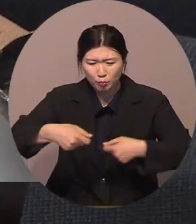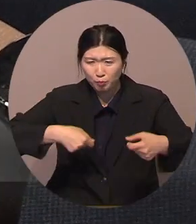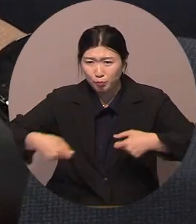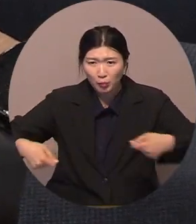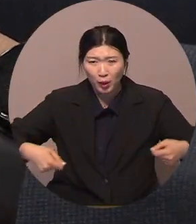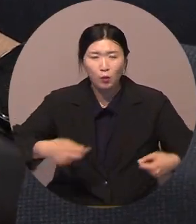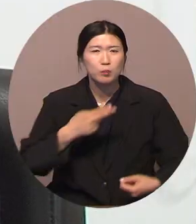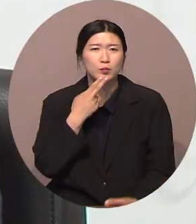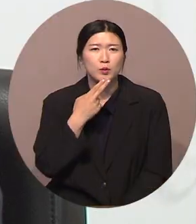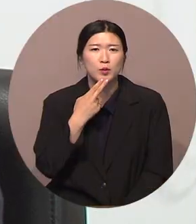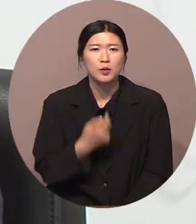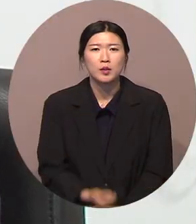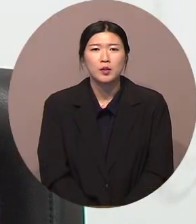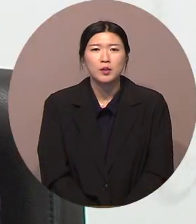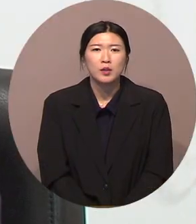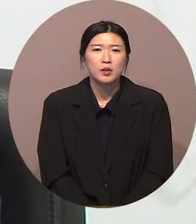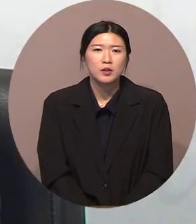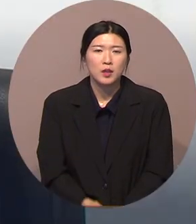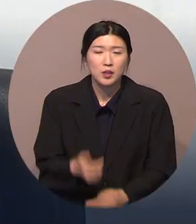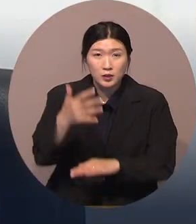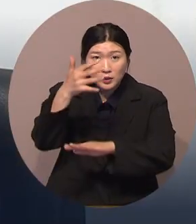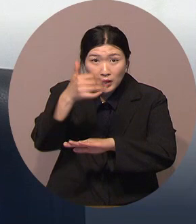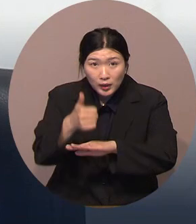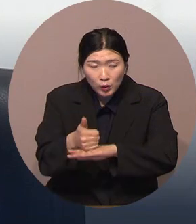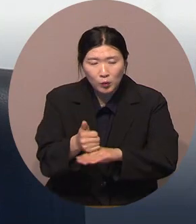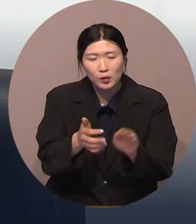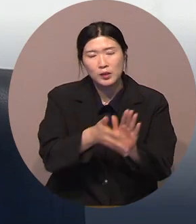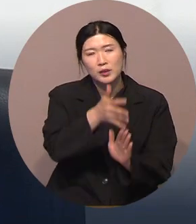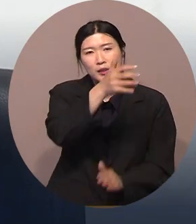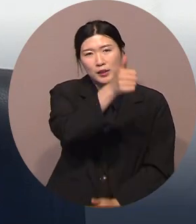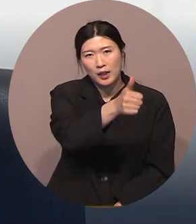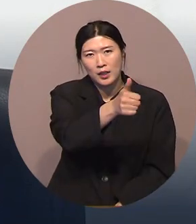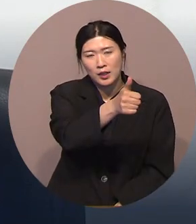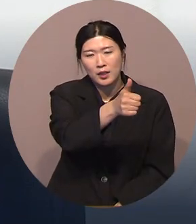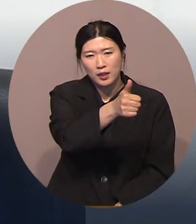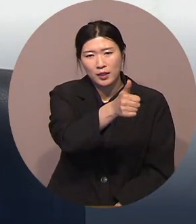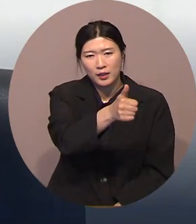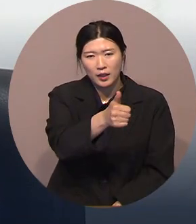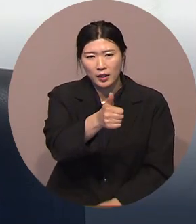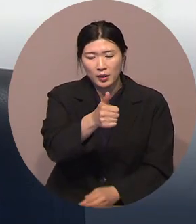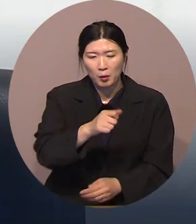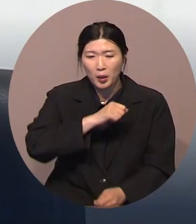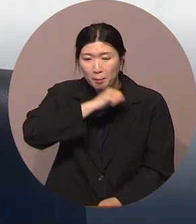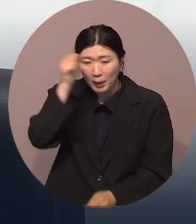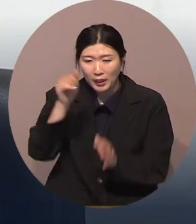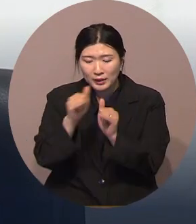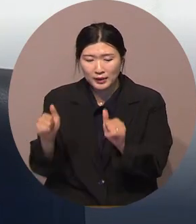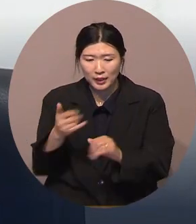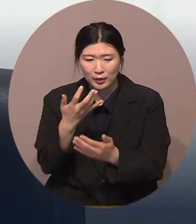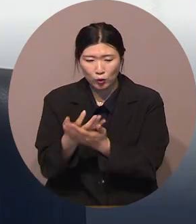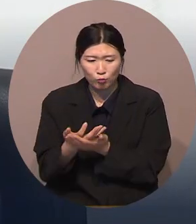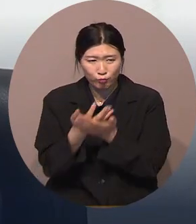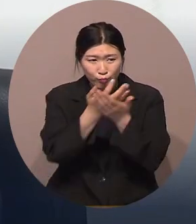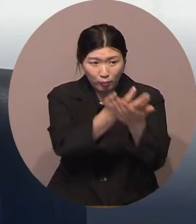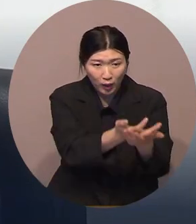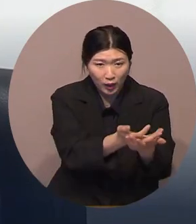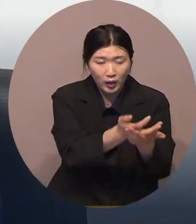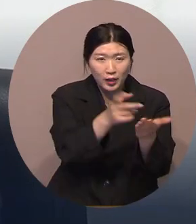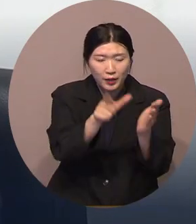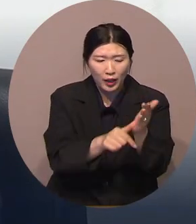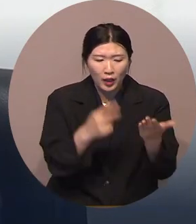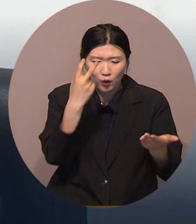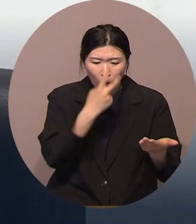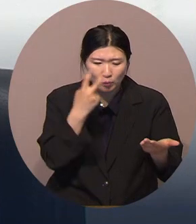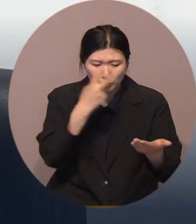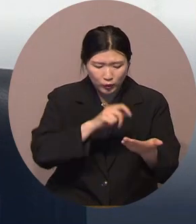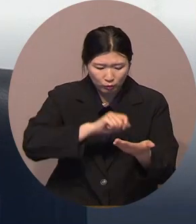논란입니다 최종적으로 어 시장께 단체장 테 그 소리를 올리기 전에 마지막으로 한번 검증을